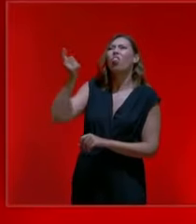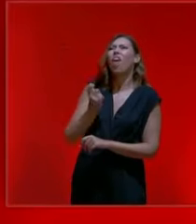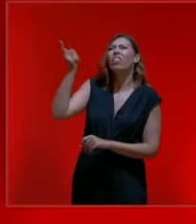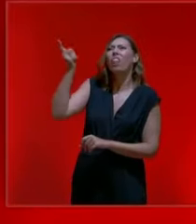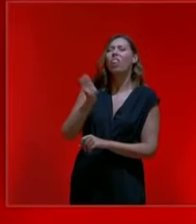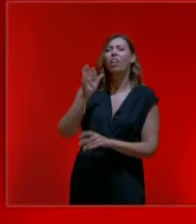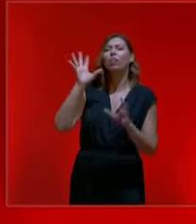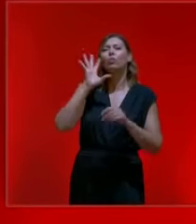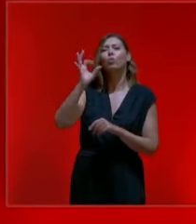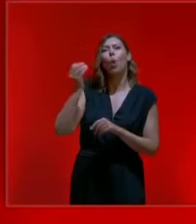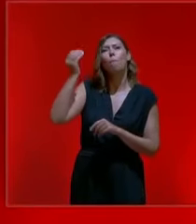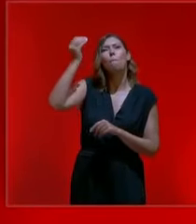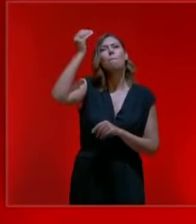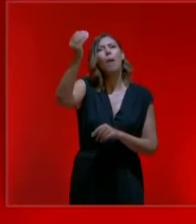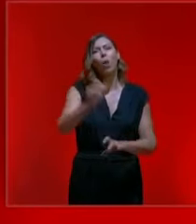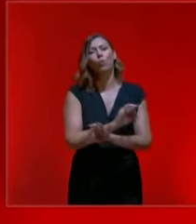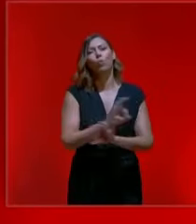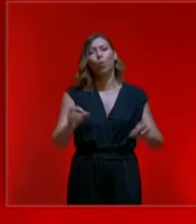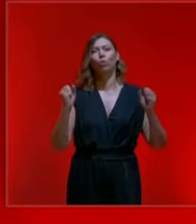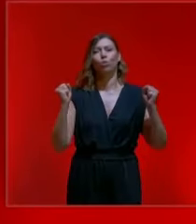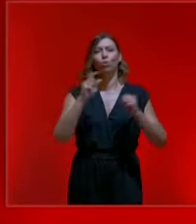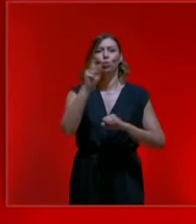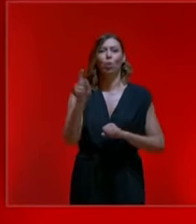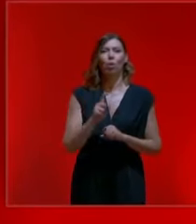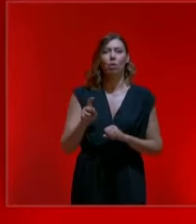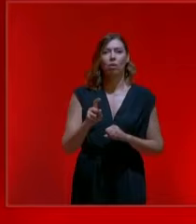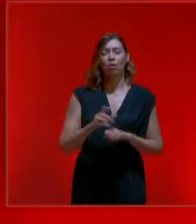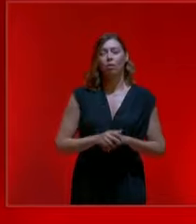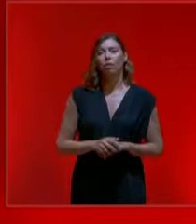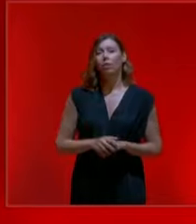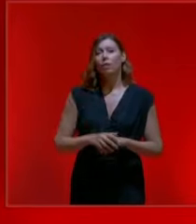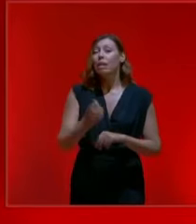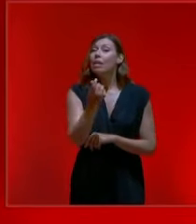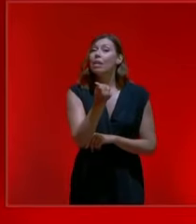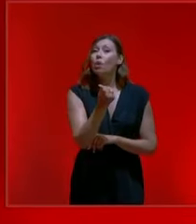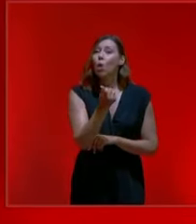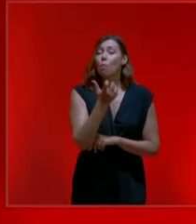οικονομία δεν παραδίδεται στις προτεραιότητες των δυνάμεων της αγοράς.